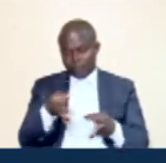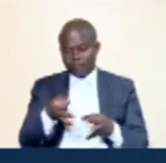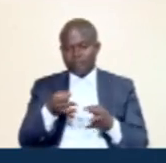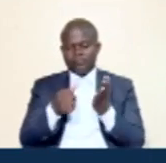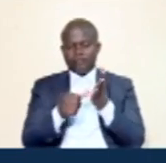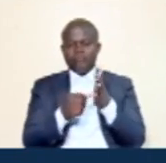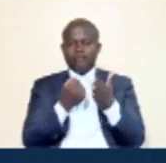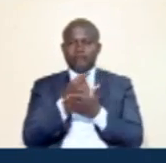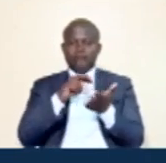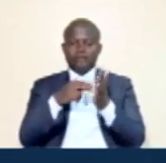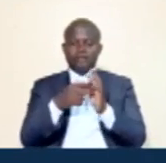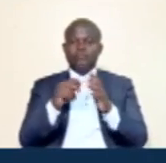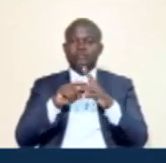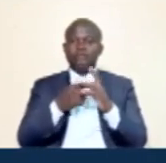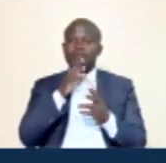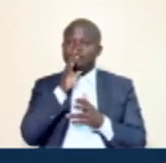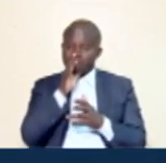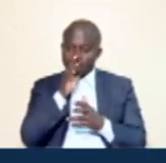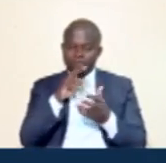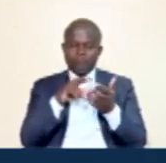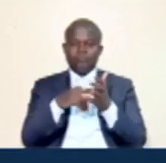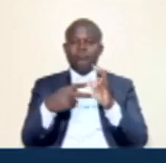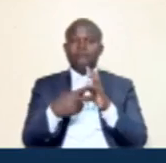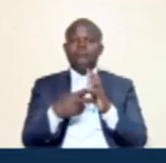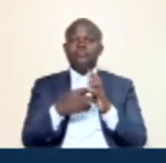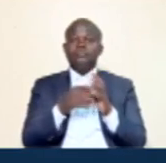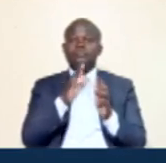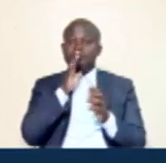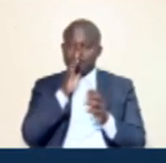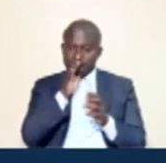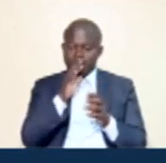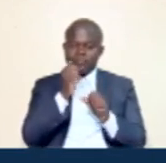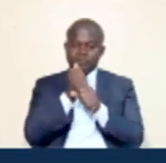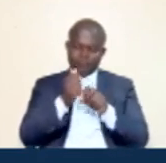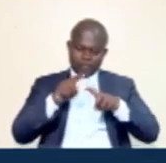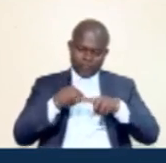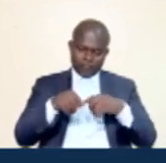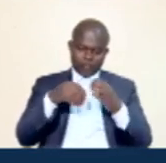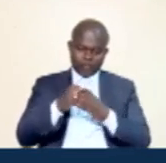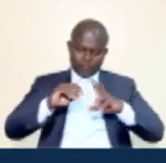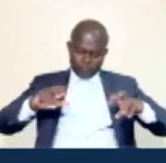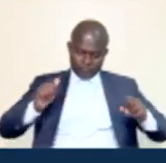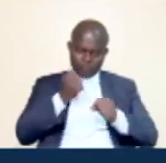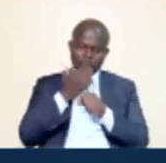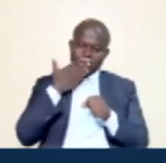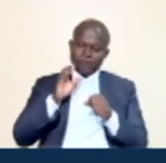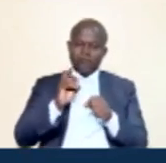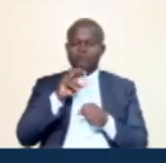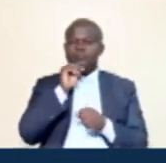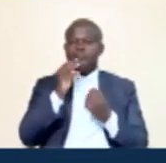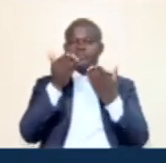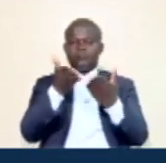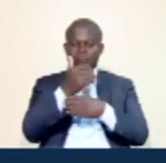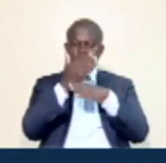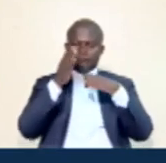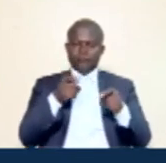n'imishinga itangira itinze, imishinga idindira, imishinga ikorwa hashingiye ku nyigo zakozwe nabi cyangwa zidahari.